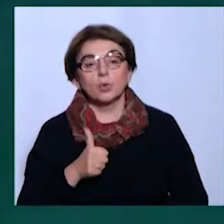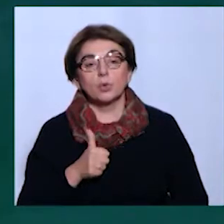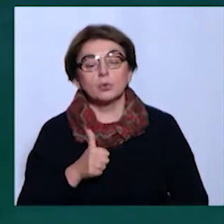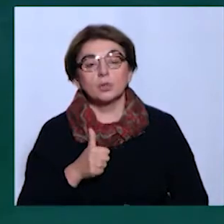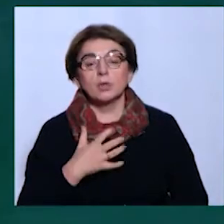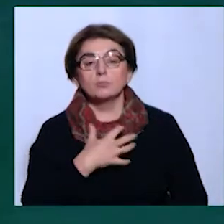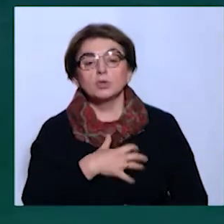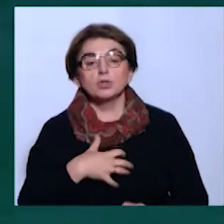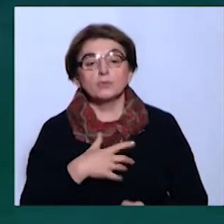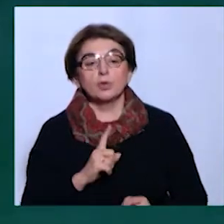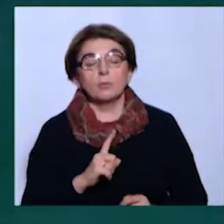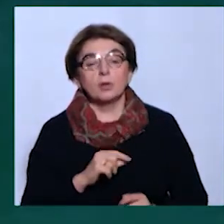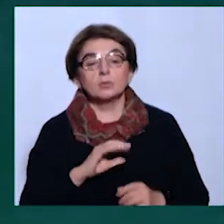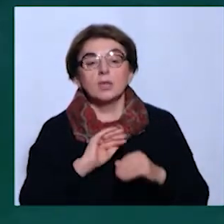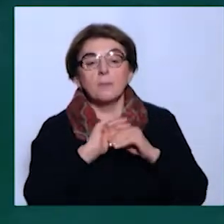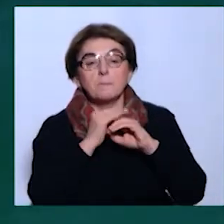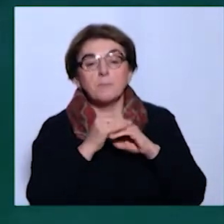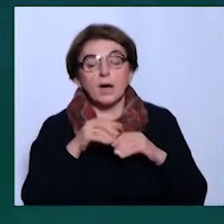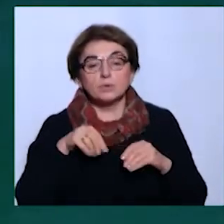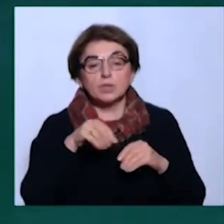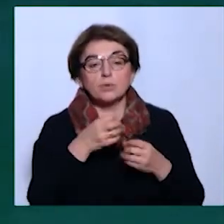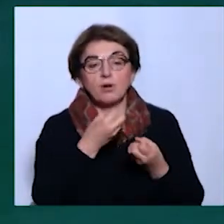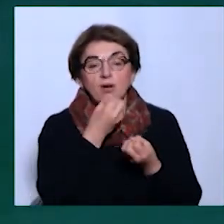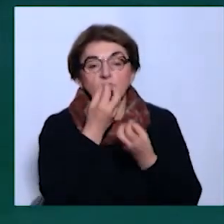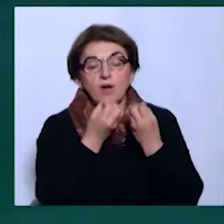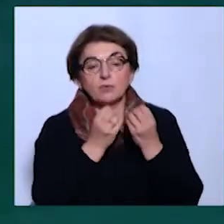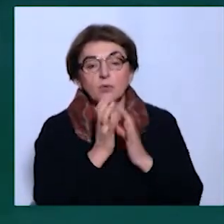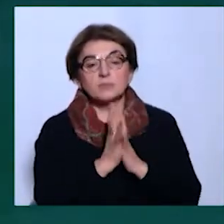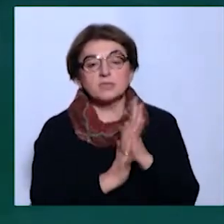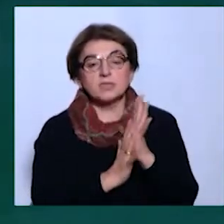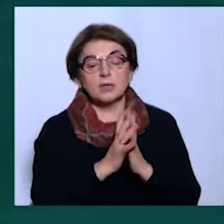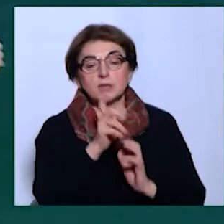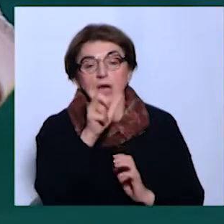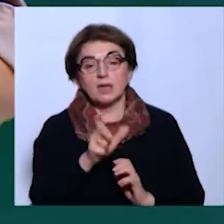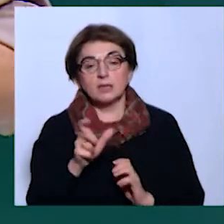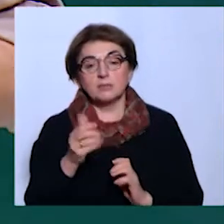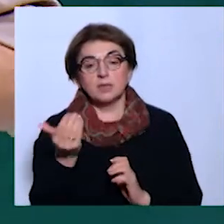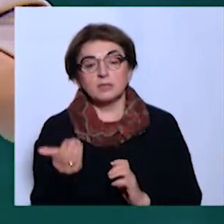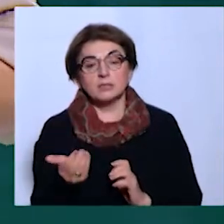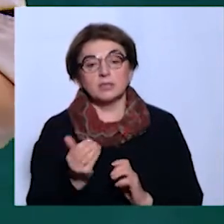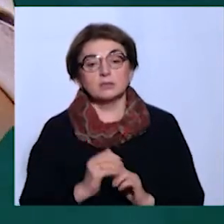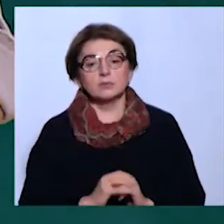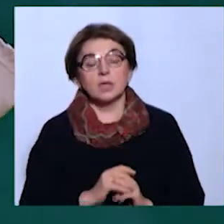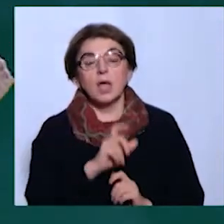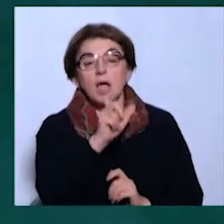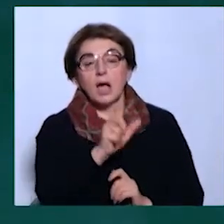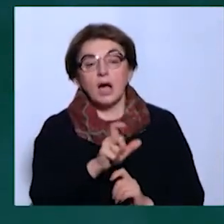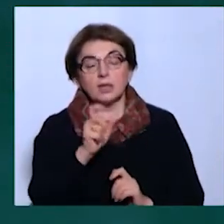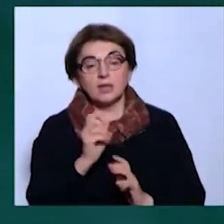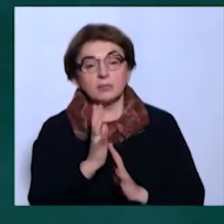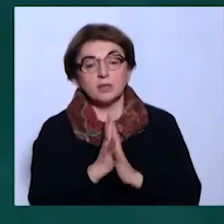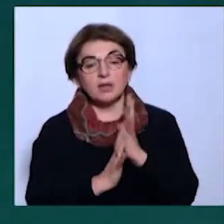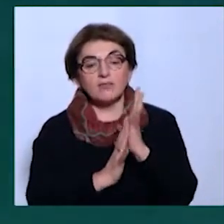რა მნიშვნელობა აქვს ფარულთესლოვან ანუ ყვავილოვან მცენარეებს ადამიანისათვის. Ადამიანი